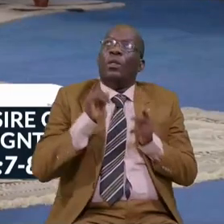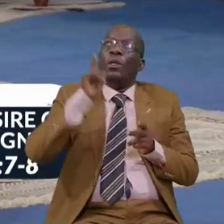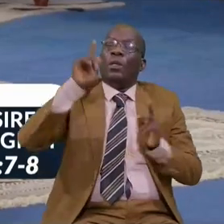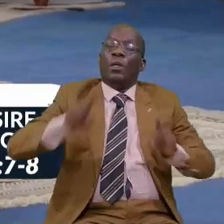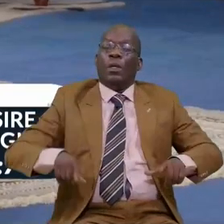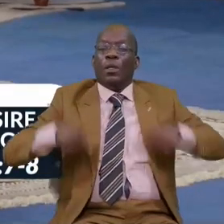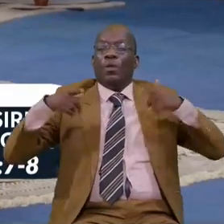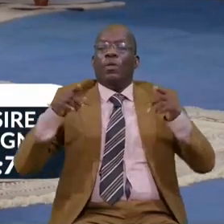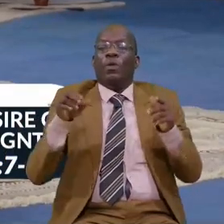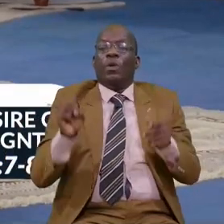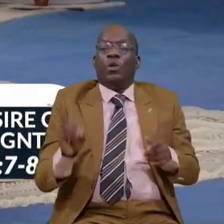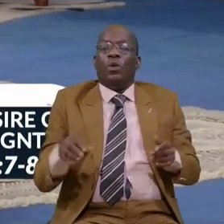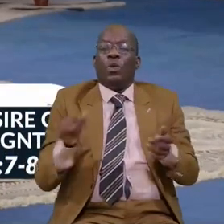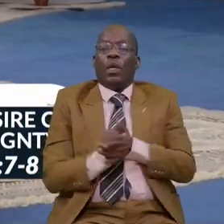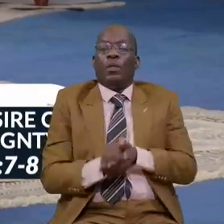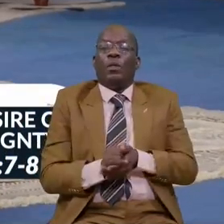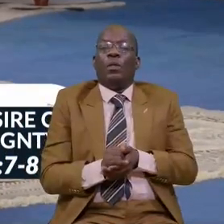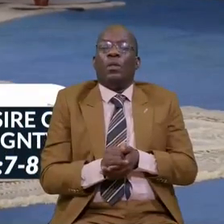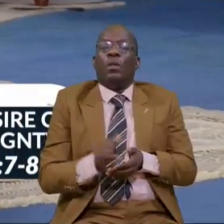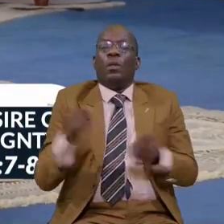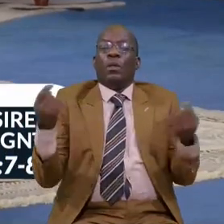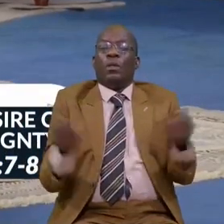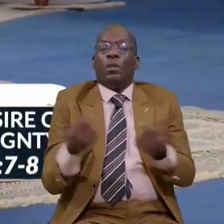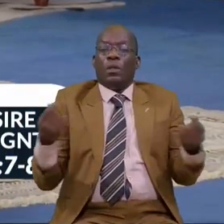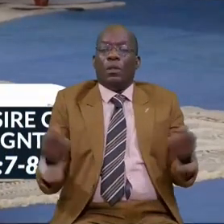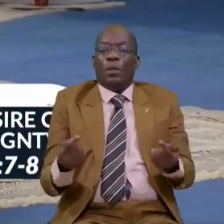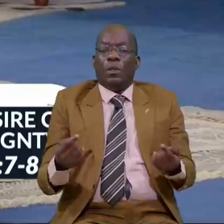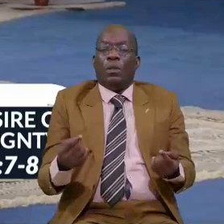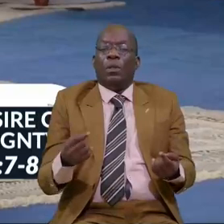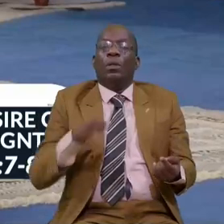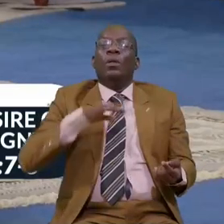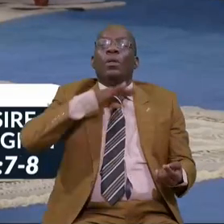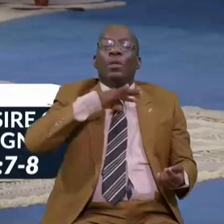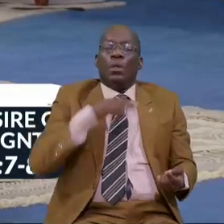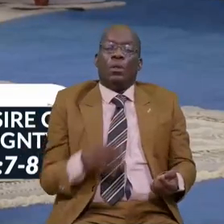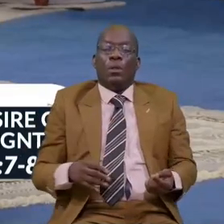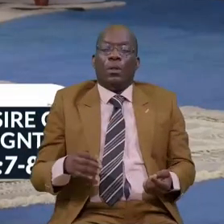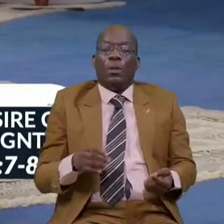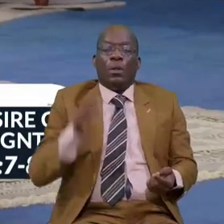il préserve ce lieu où il habite afin que l'impiété,